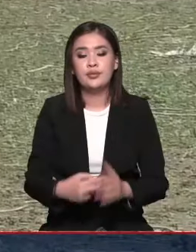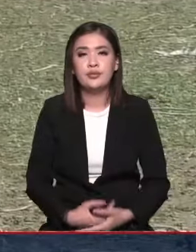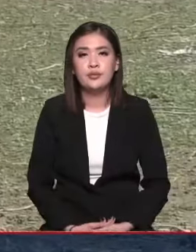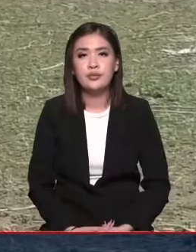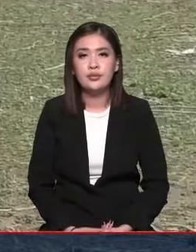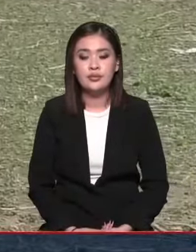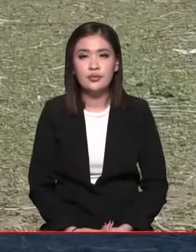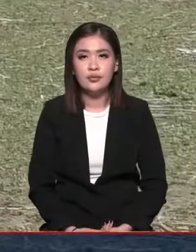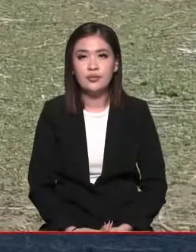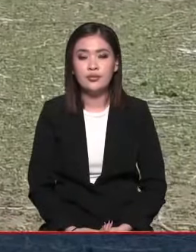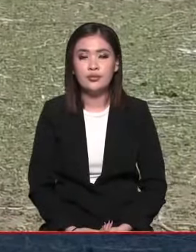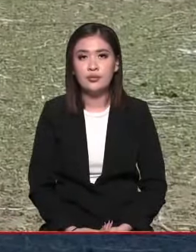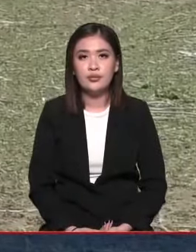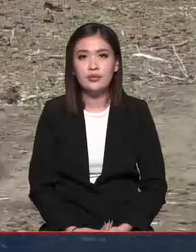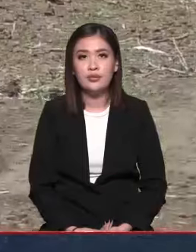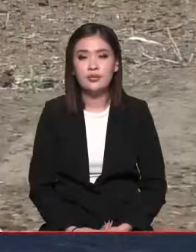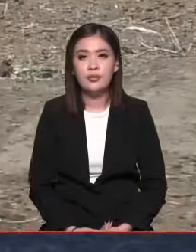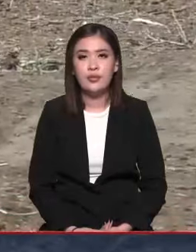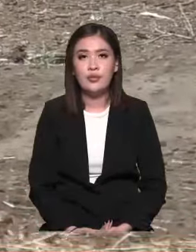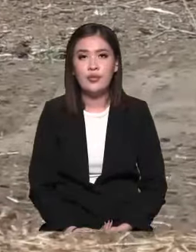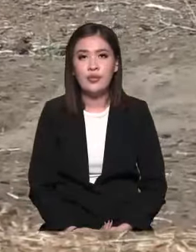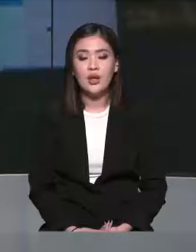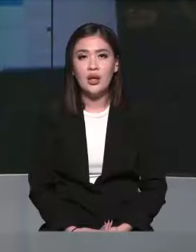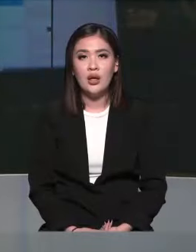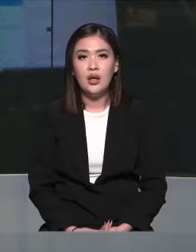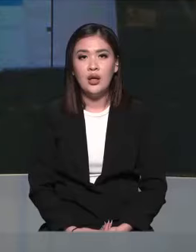Меруерт Сабыртай, Мирас Анитов, Жібек жолы, Жетісу облысы.